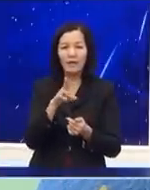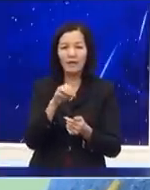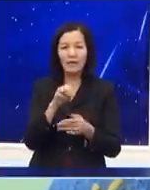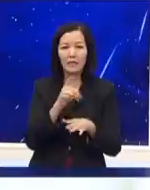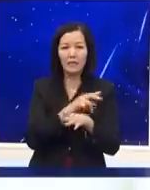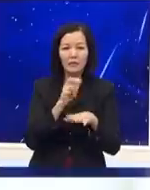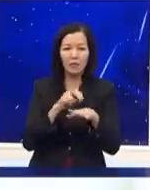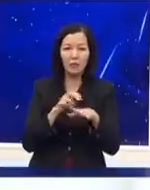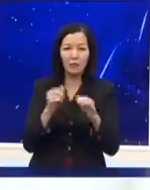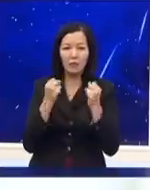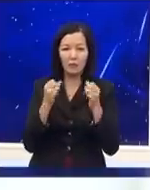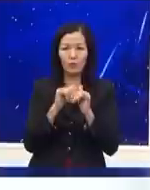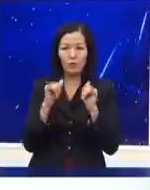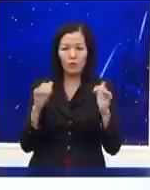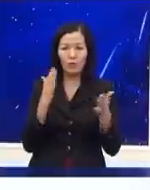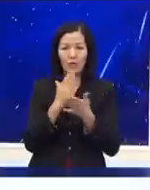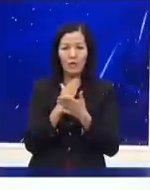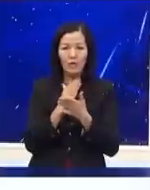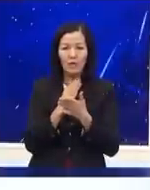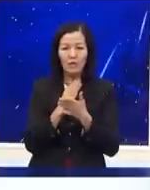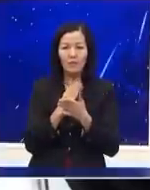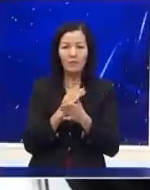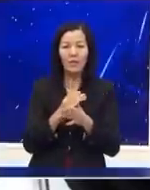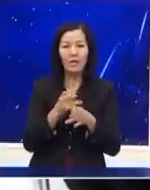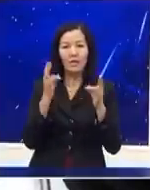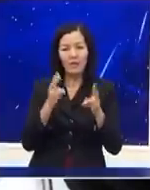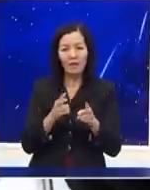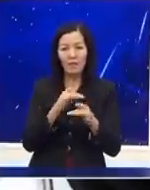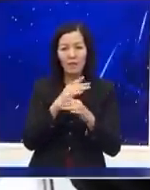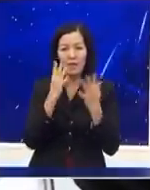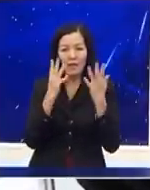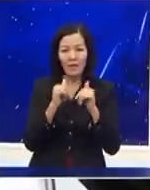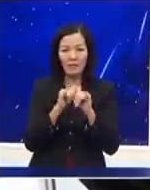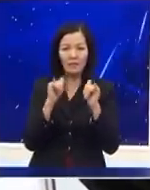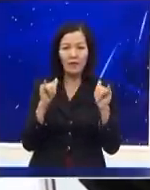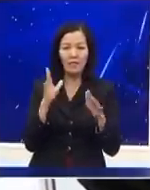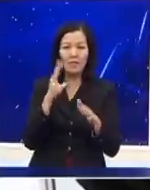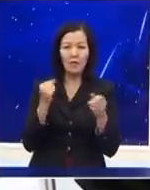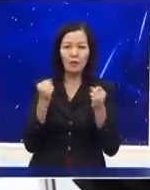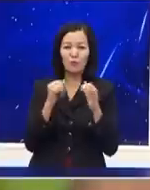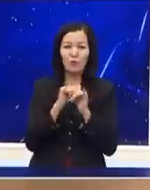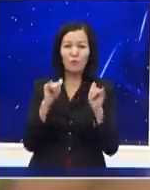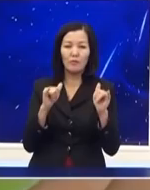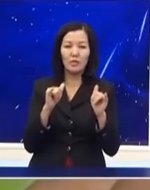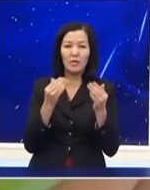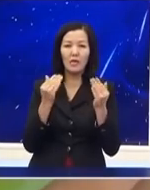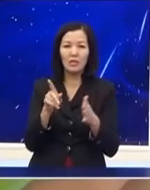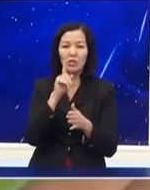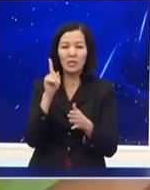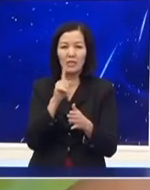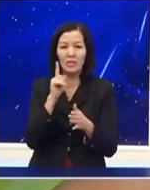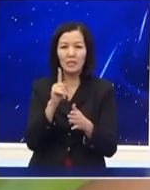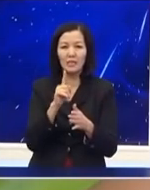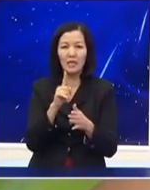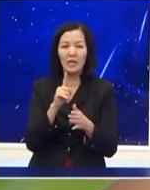таман сайын спорттың түрі көбейе бастайды, яғни травманың да сан артады дейді. Өйткені елімізде спорт дамып жатқан заманда жастар арасында